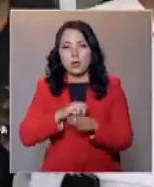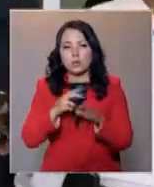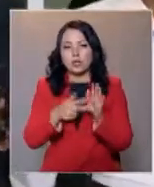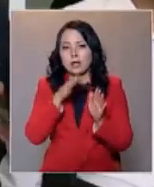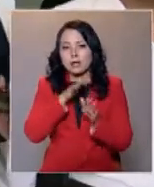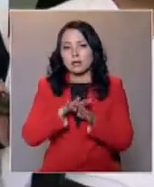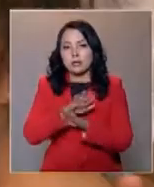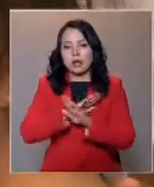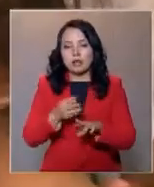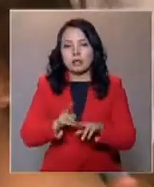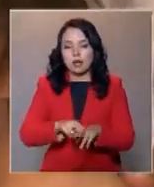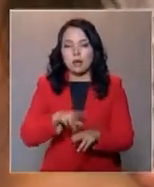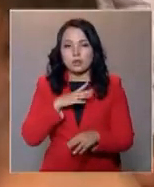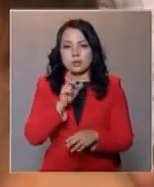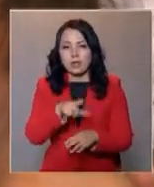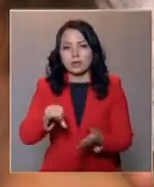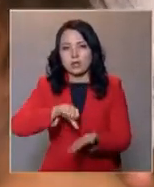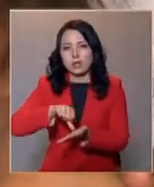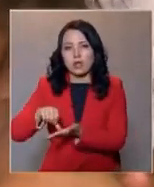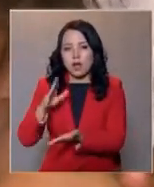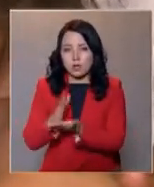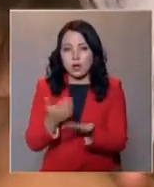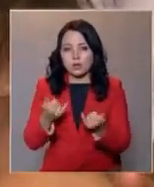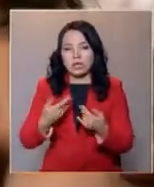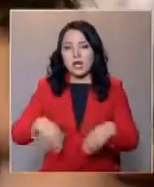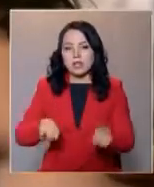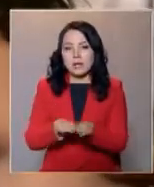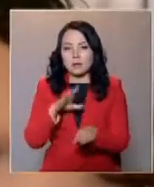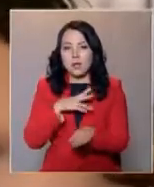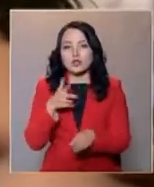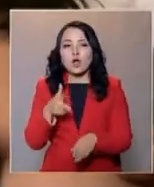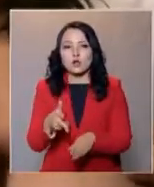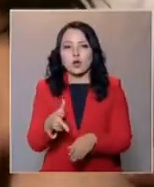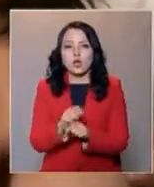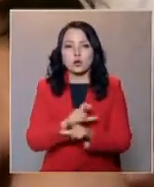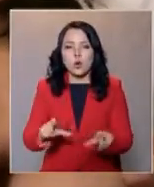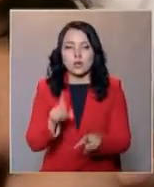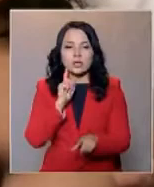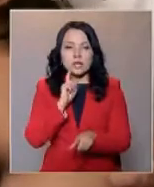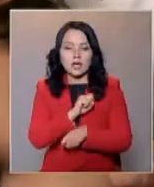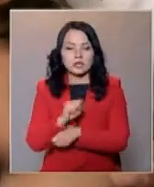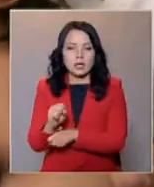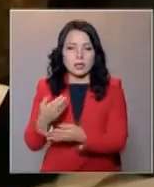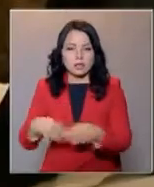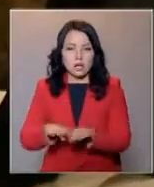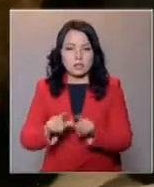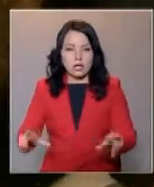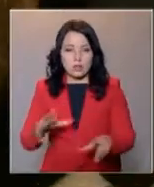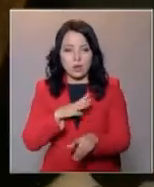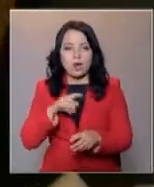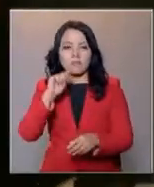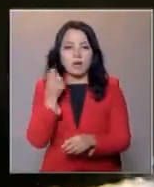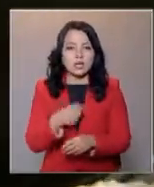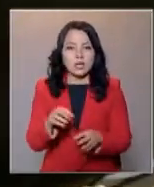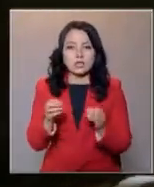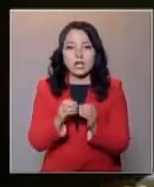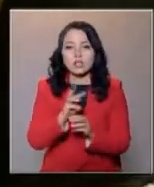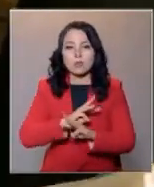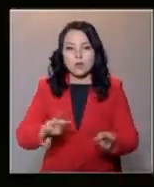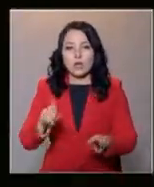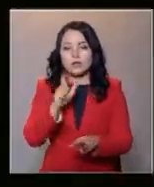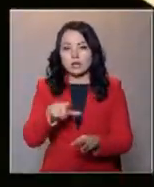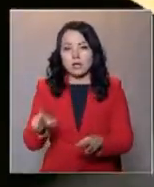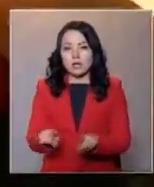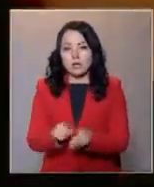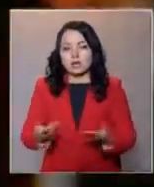стране. За последние 2 месяца здесь были закрыты более 3000 школ. Из-за войны 10 миллионам местных жителей